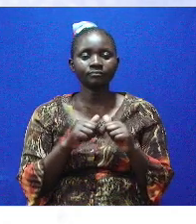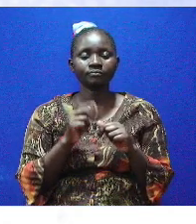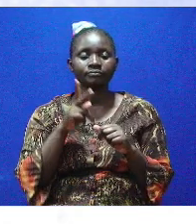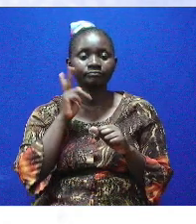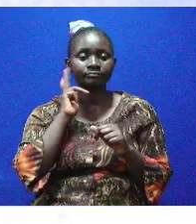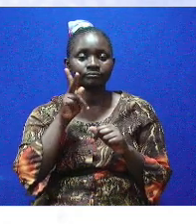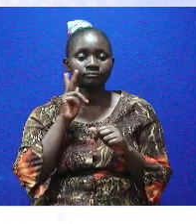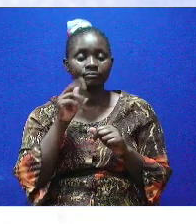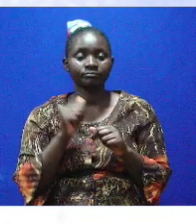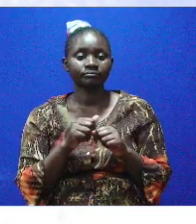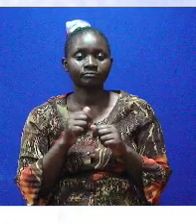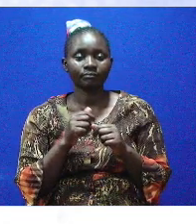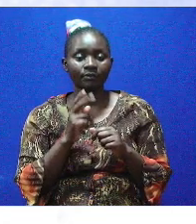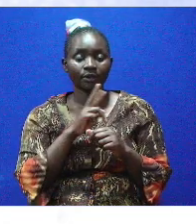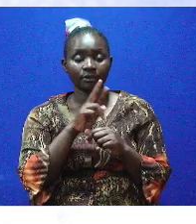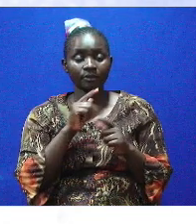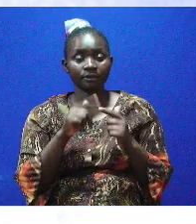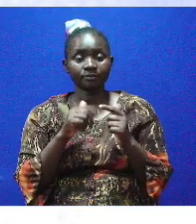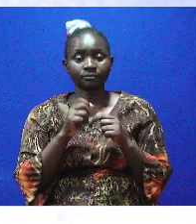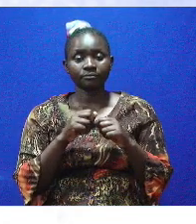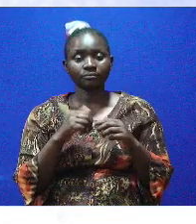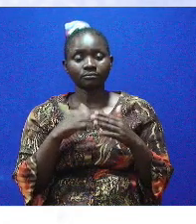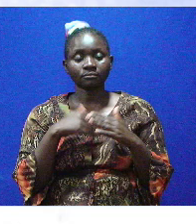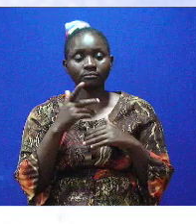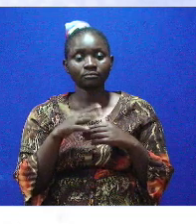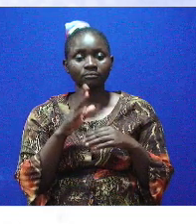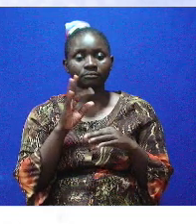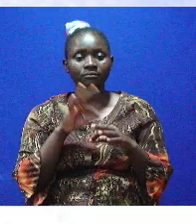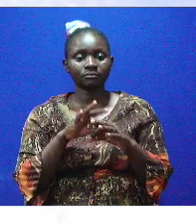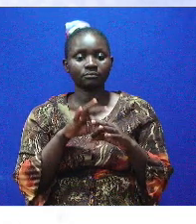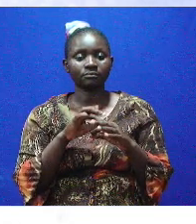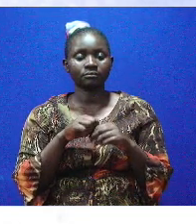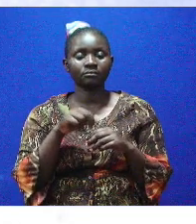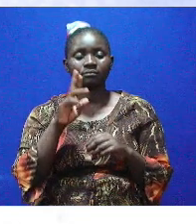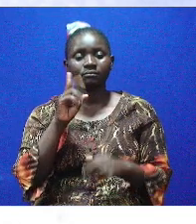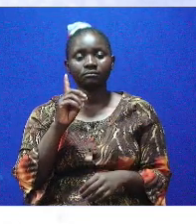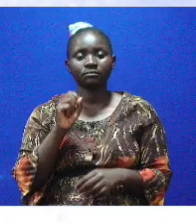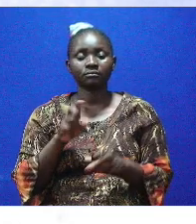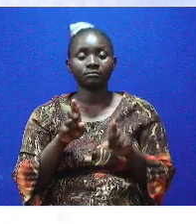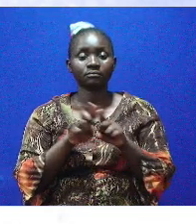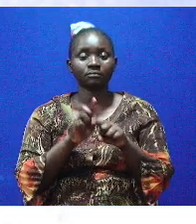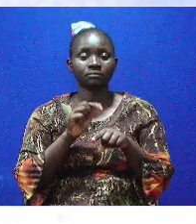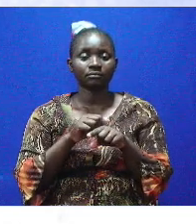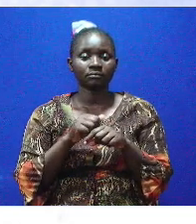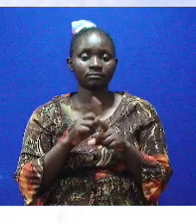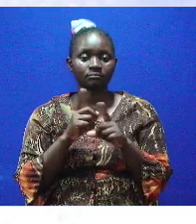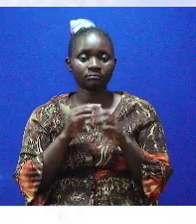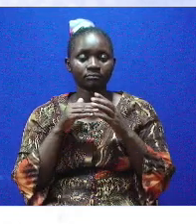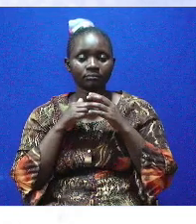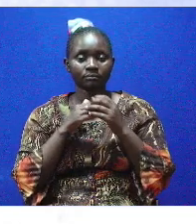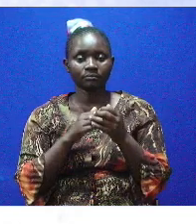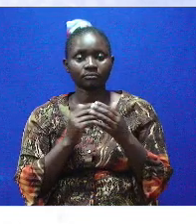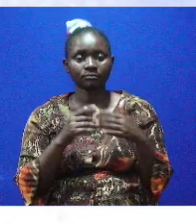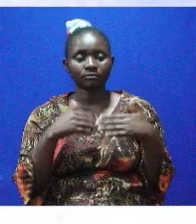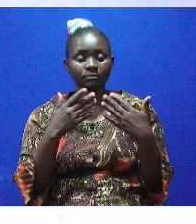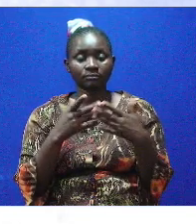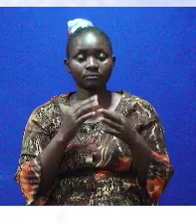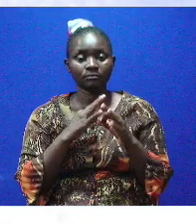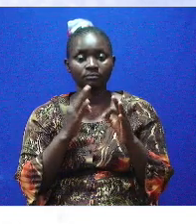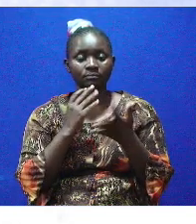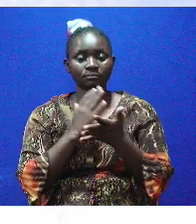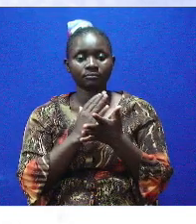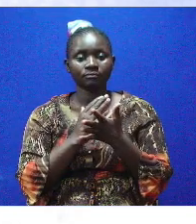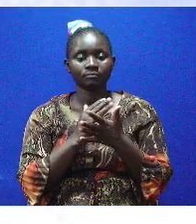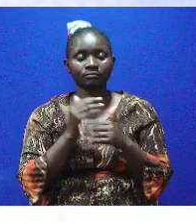kisi ilu kinyana kumulikira igoro jobo choli volibu siubwe kia makirikia yudie niko chinga kia chikole nga nabara ya wate aguna niko beiru vetupo ikiranu kwa nekimuno bocholi